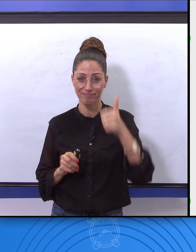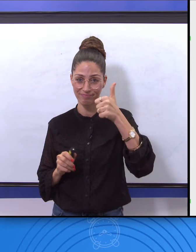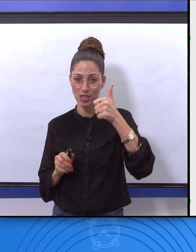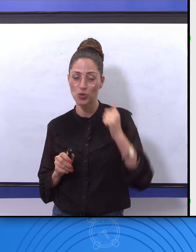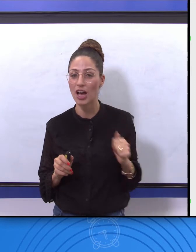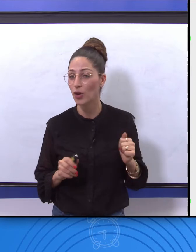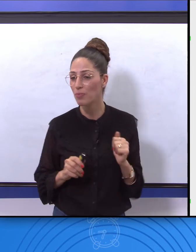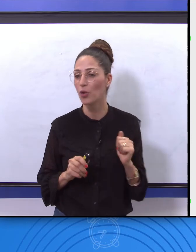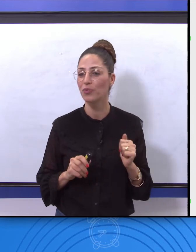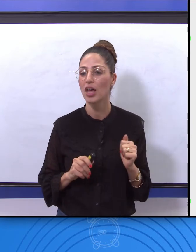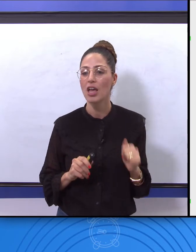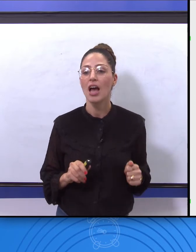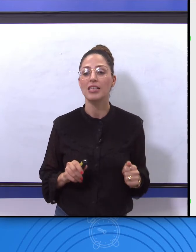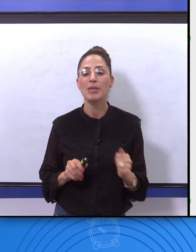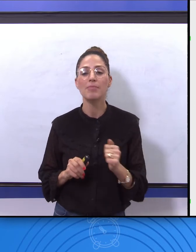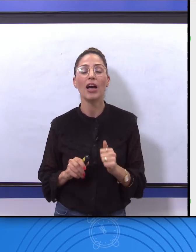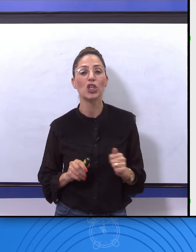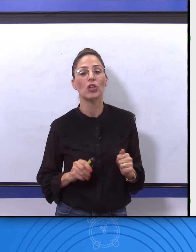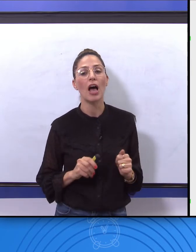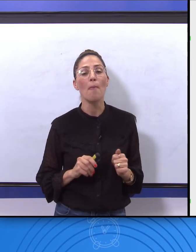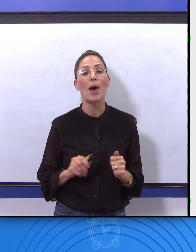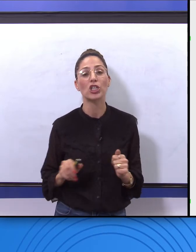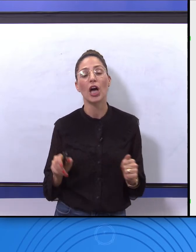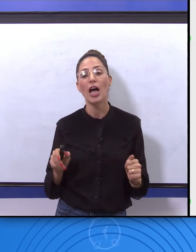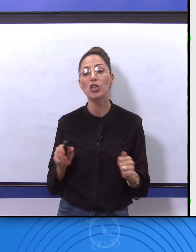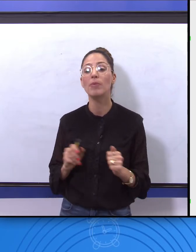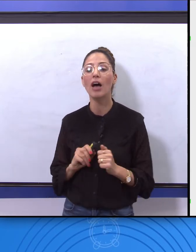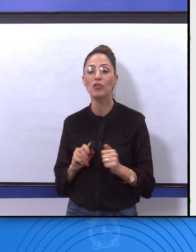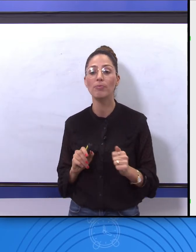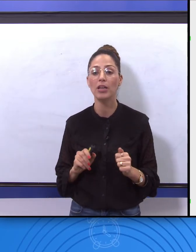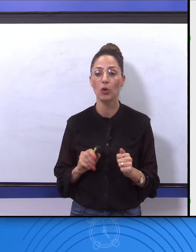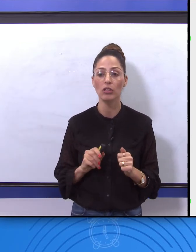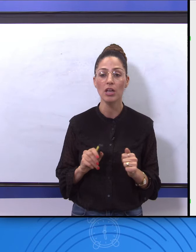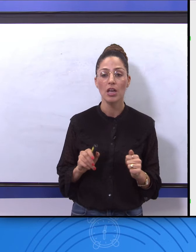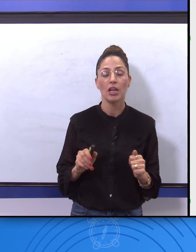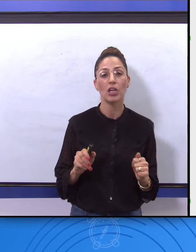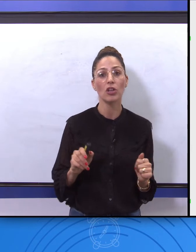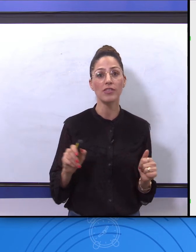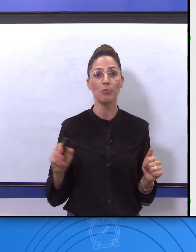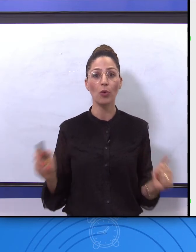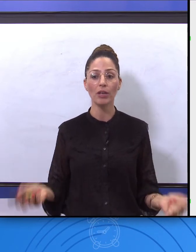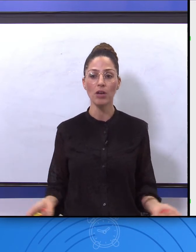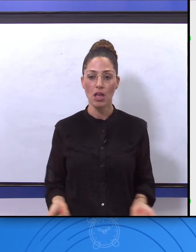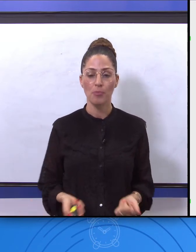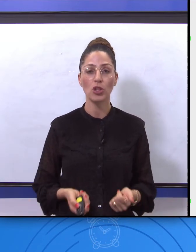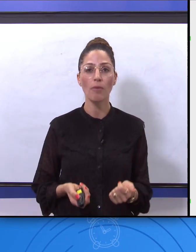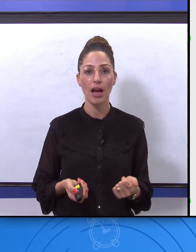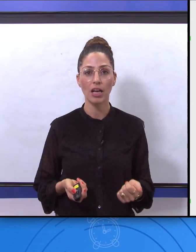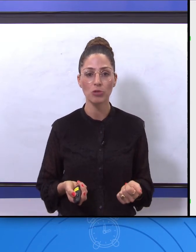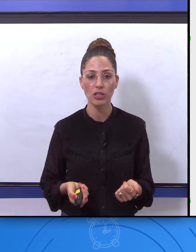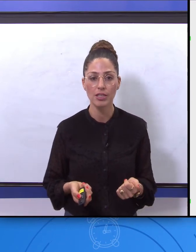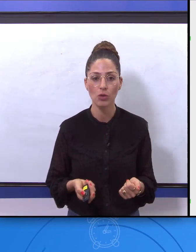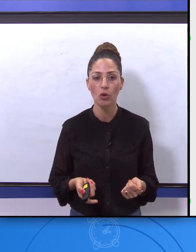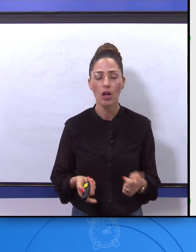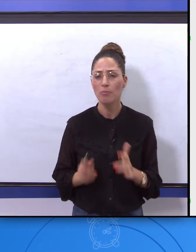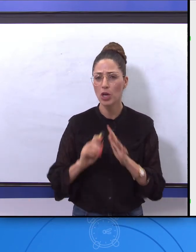ועת? מצוין, או עיפרון. אז המשימה הראשונה, בהשראה של מירב שין בן אלון, לכתוב סיפורים בתוך